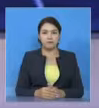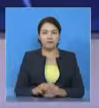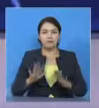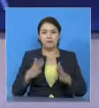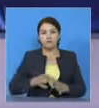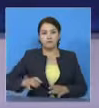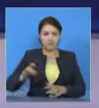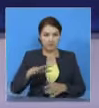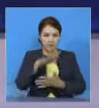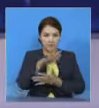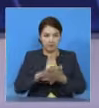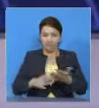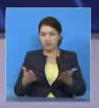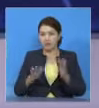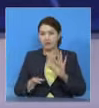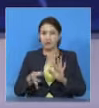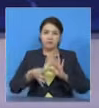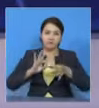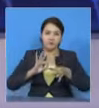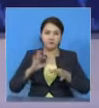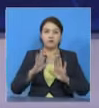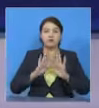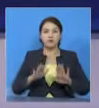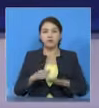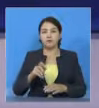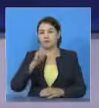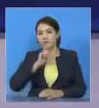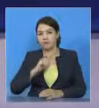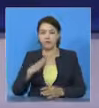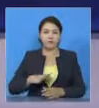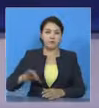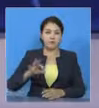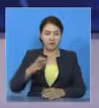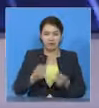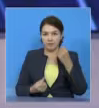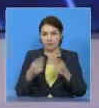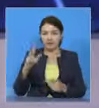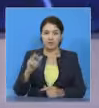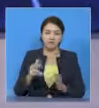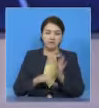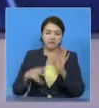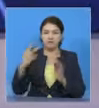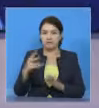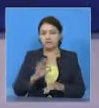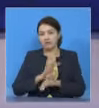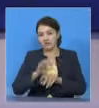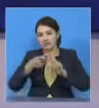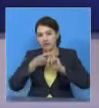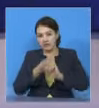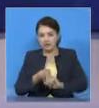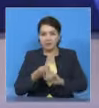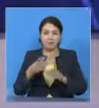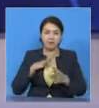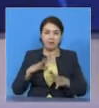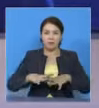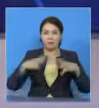Эпидситуация в регионе продолжает оставаться сложной. Только за минувшее воскресенье в области было выявлено 382 носителя коронавируса.